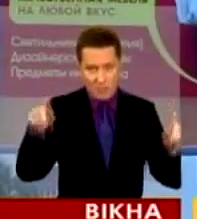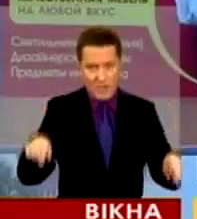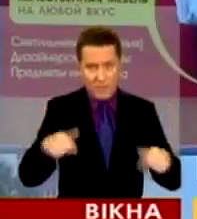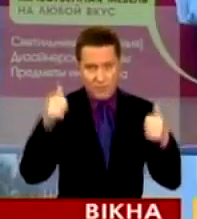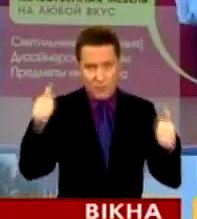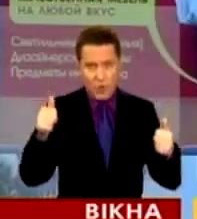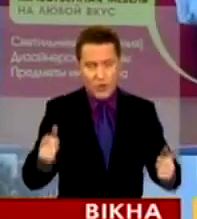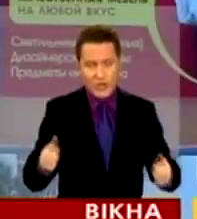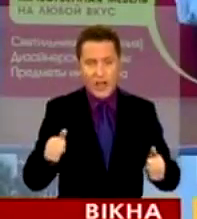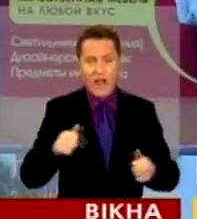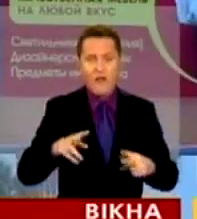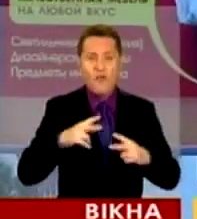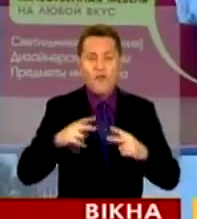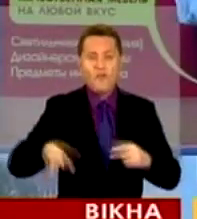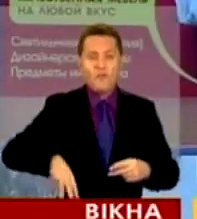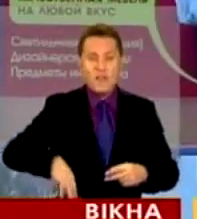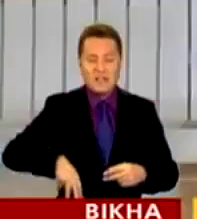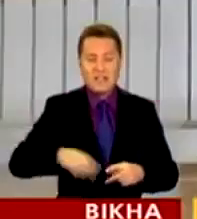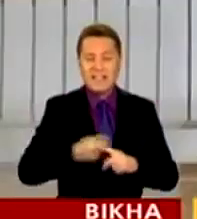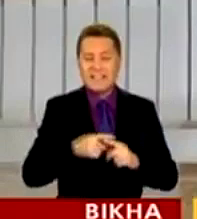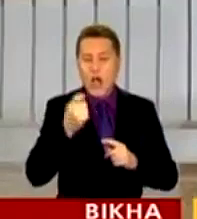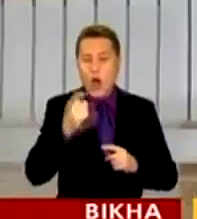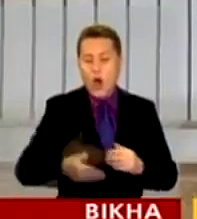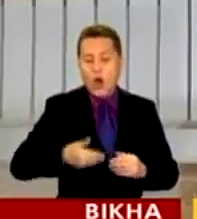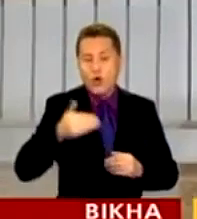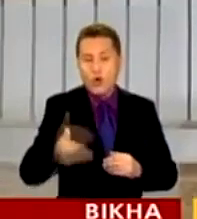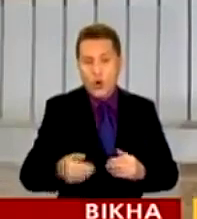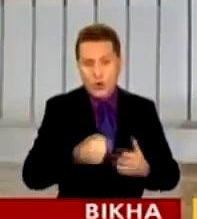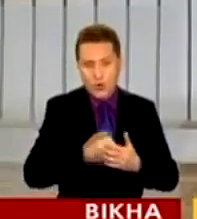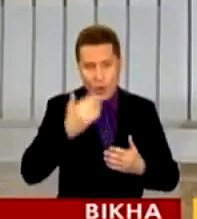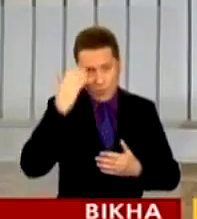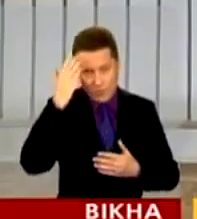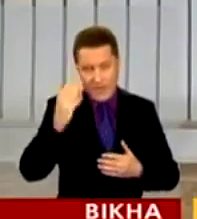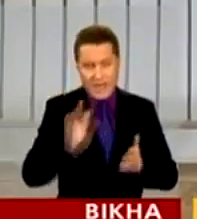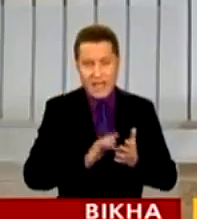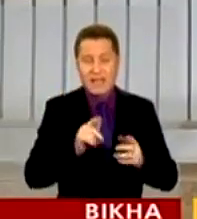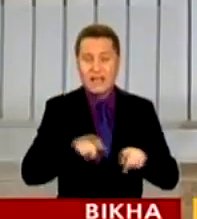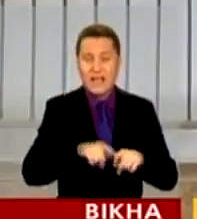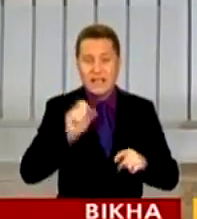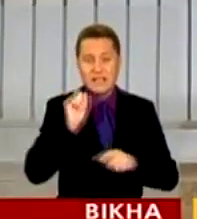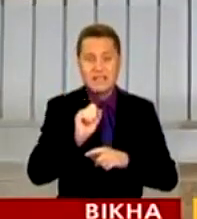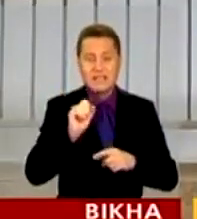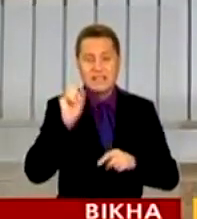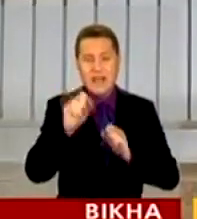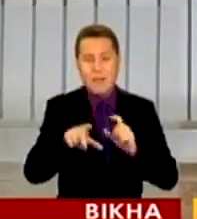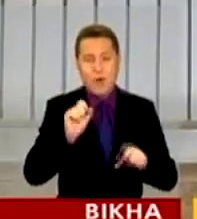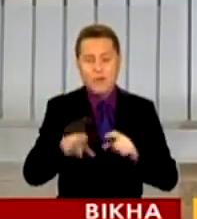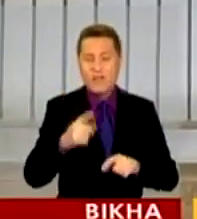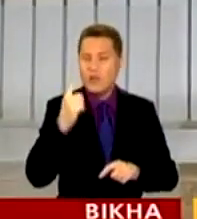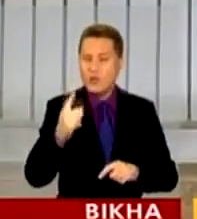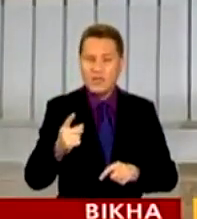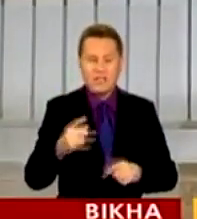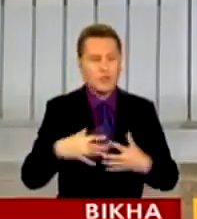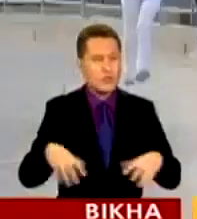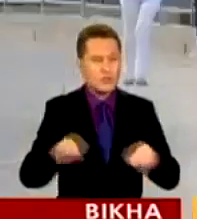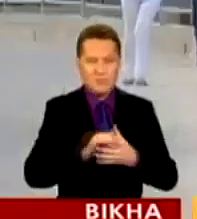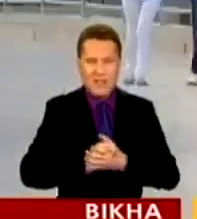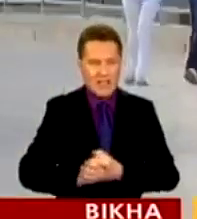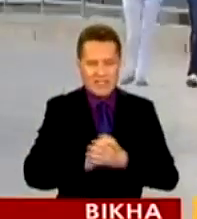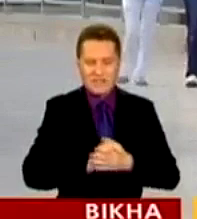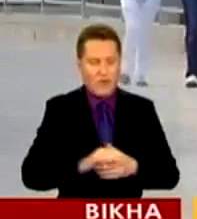мікрорайонів Мінська – це лише крок до мрії. Таких замовлень – одиниці, адже суспільство і досі не готове бачити на